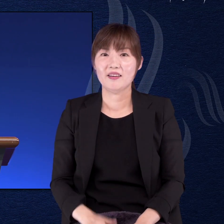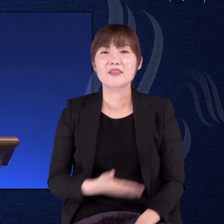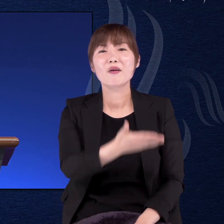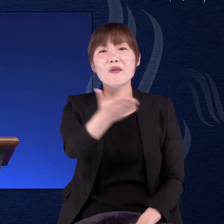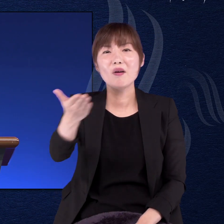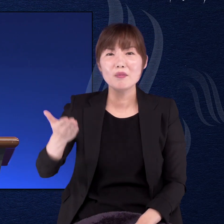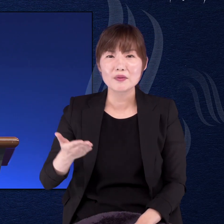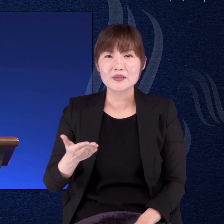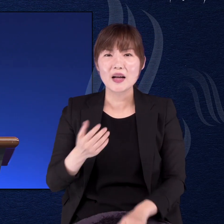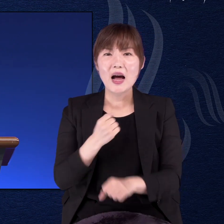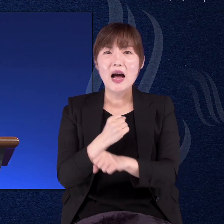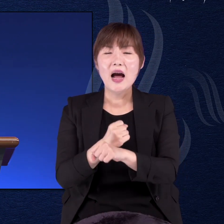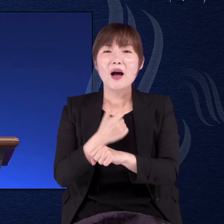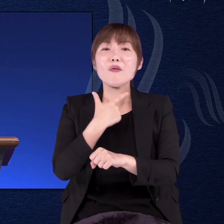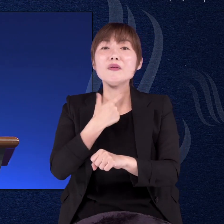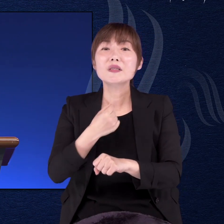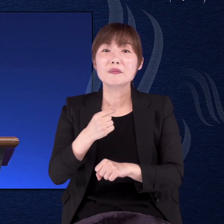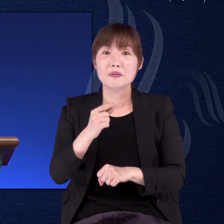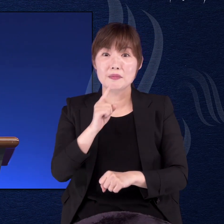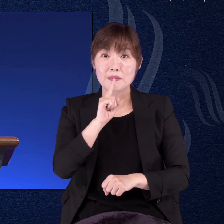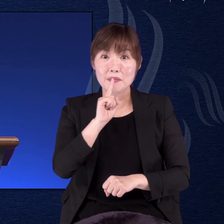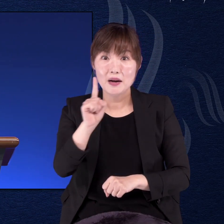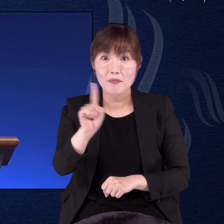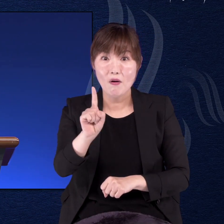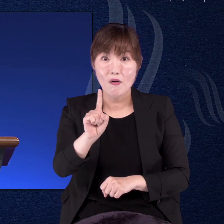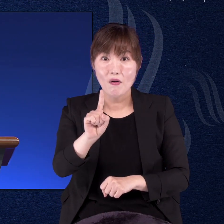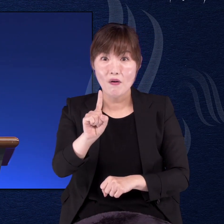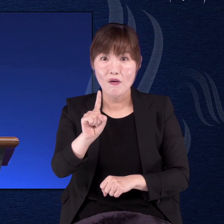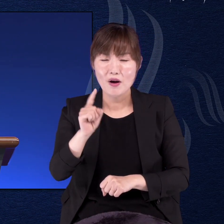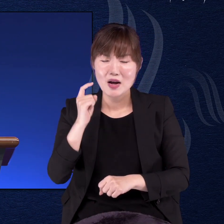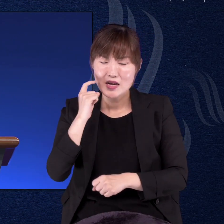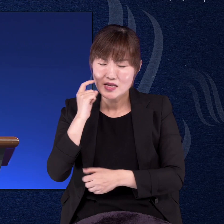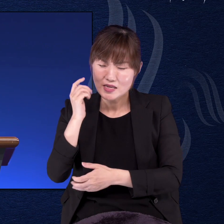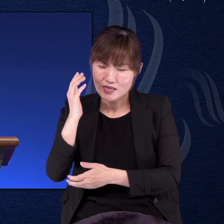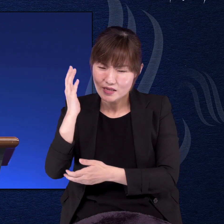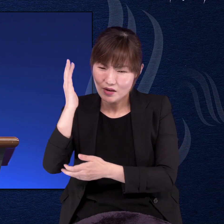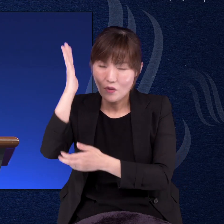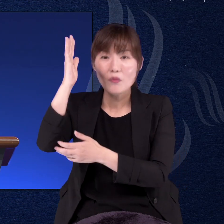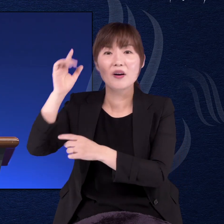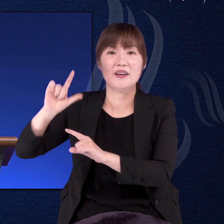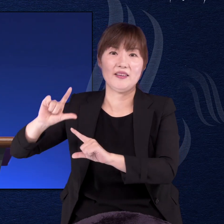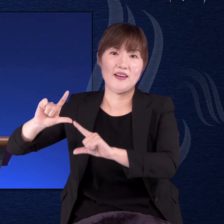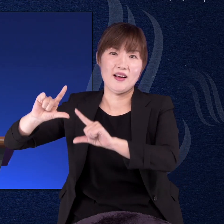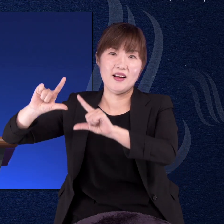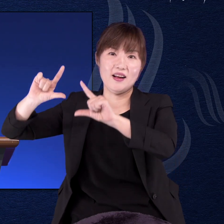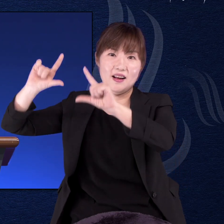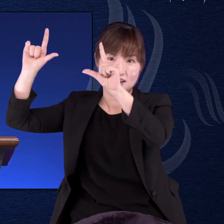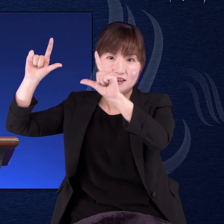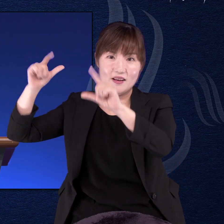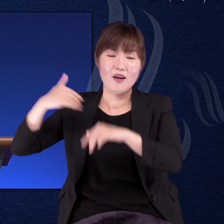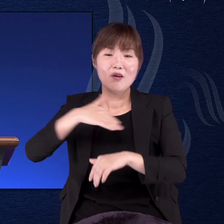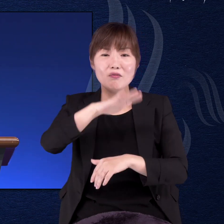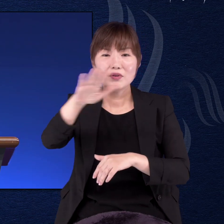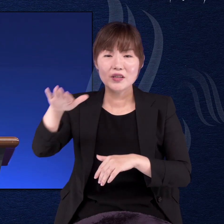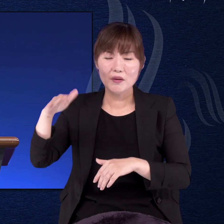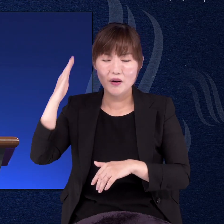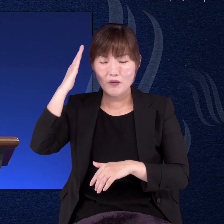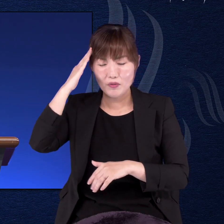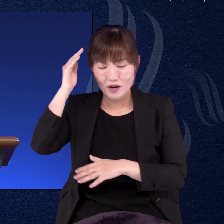건가요? 그 영광 때문에 우리는 진짜 고개조차 들지 못하고 고개 숙이고 있겠지만 무슨